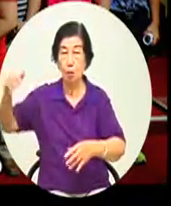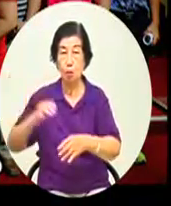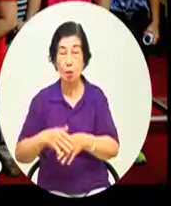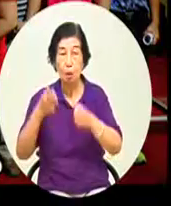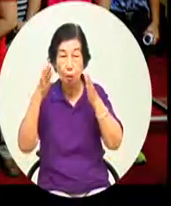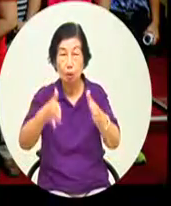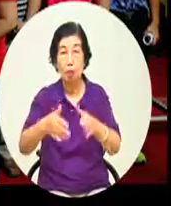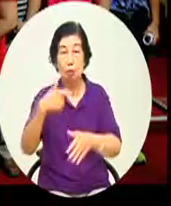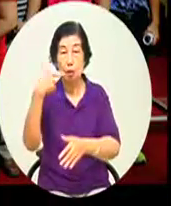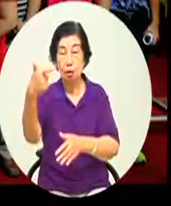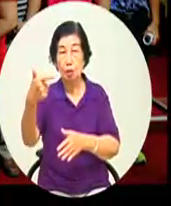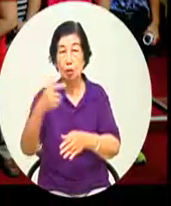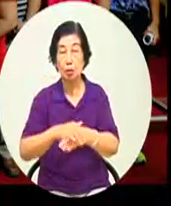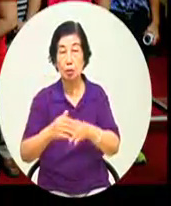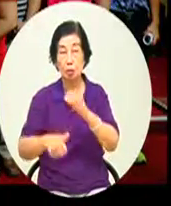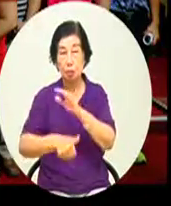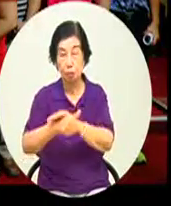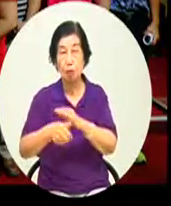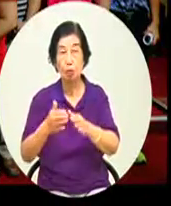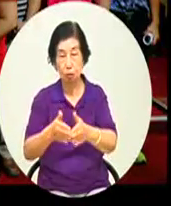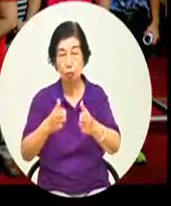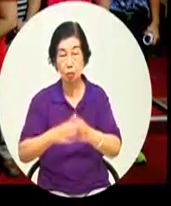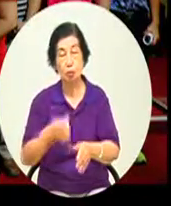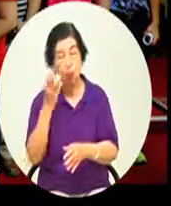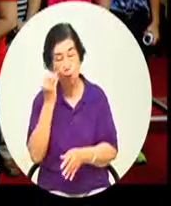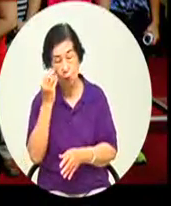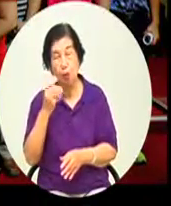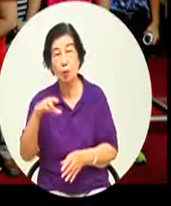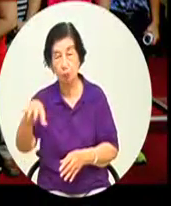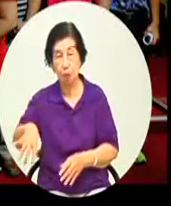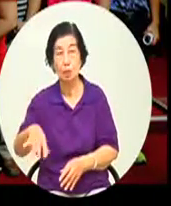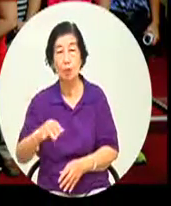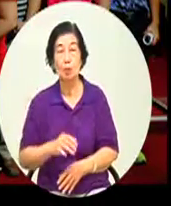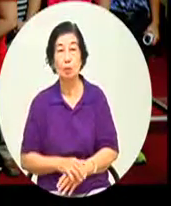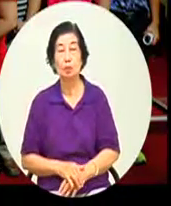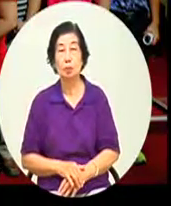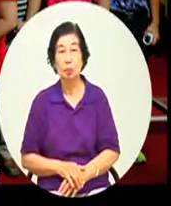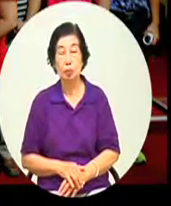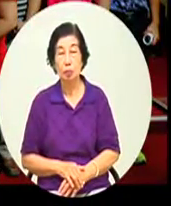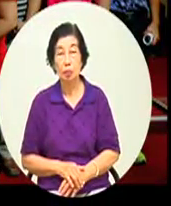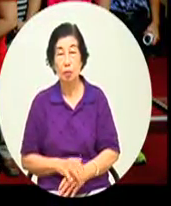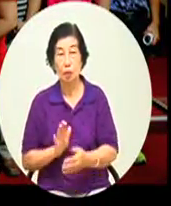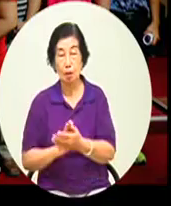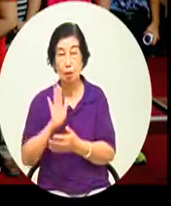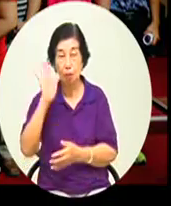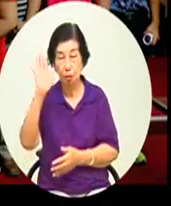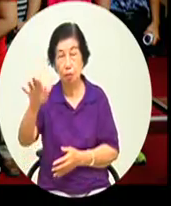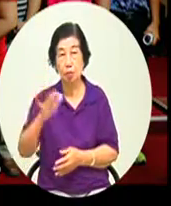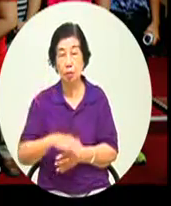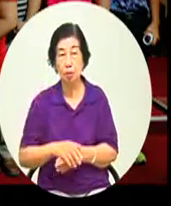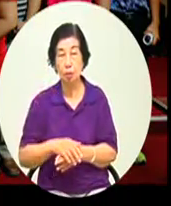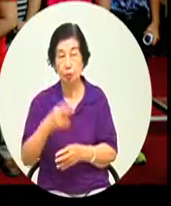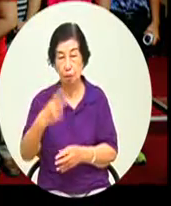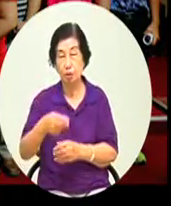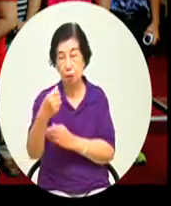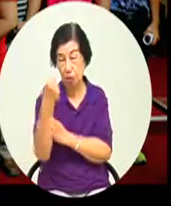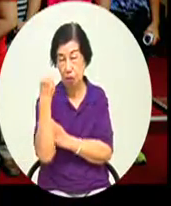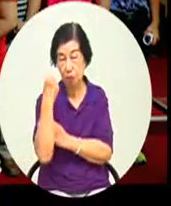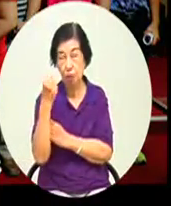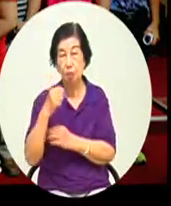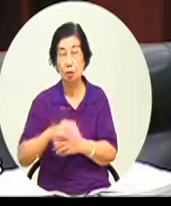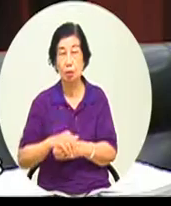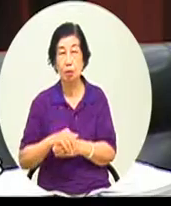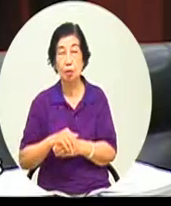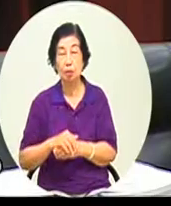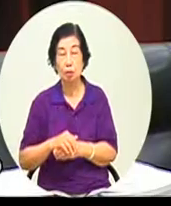重要的一个观光的景点啦吼。啊，搁有啦。是不是连江马哥再多来努力，安的藤